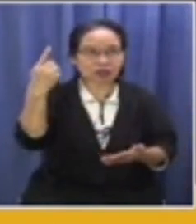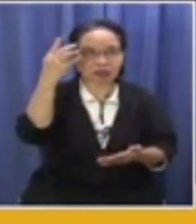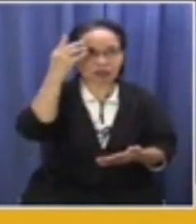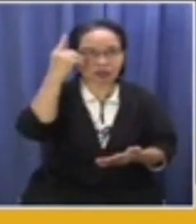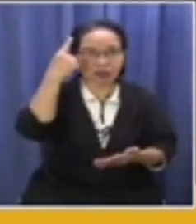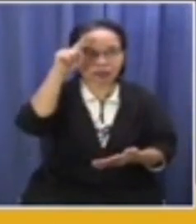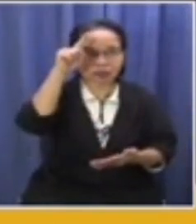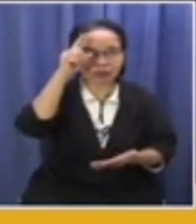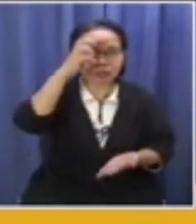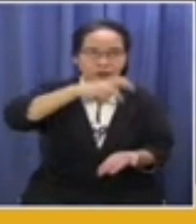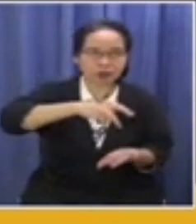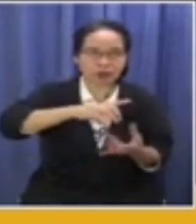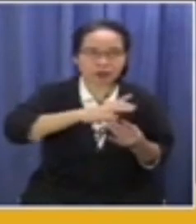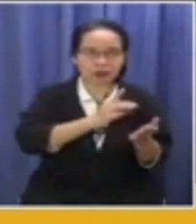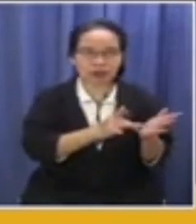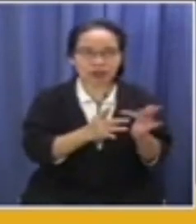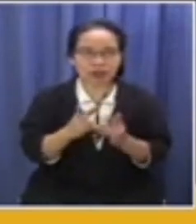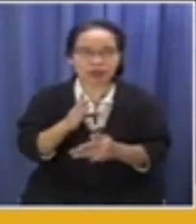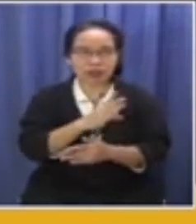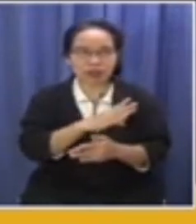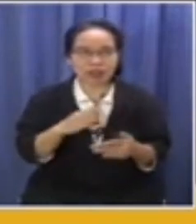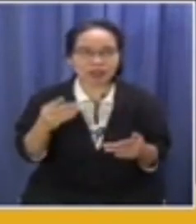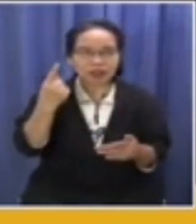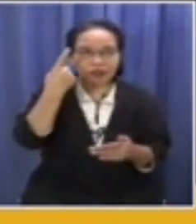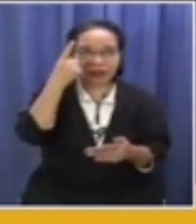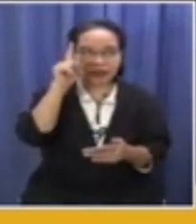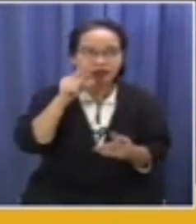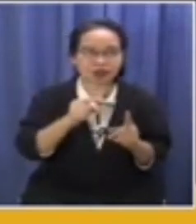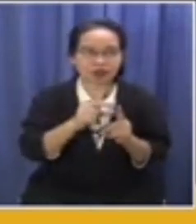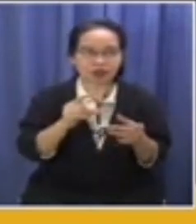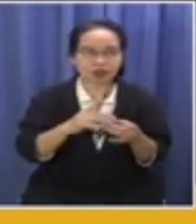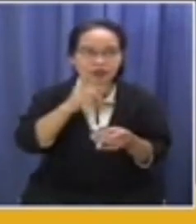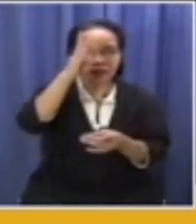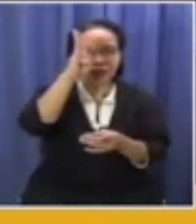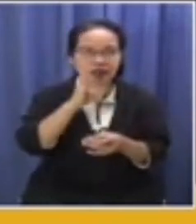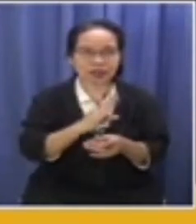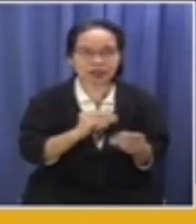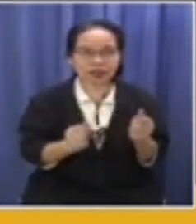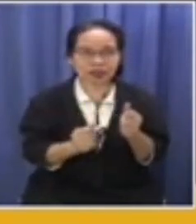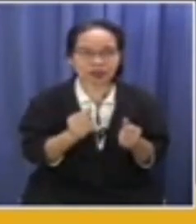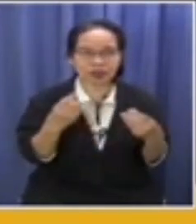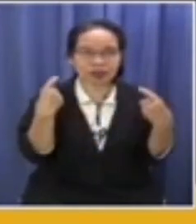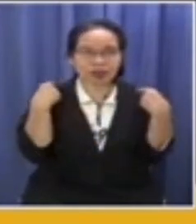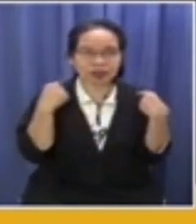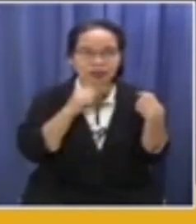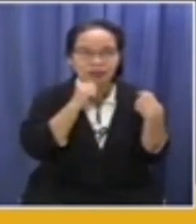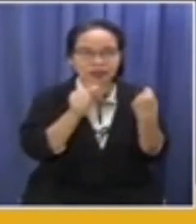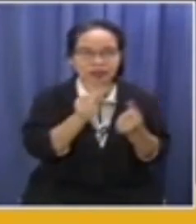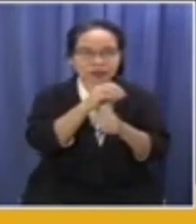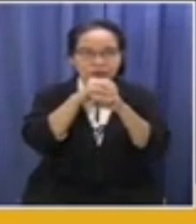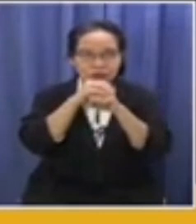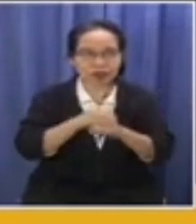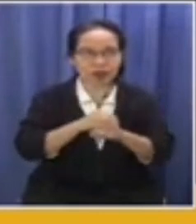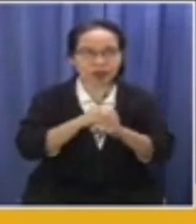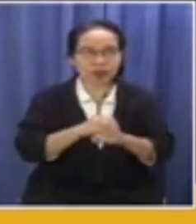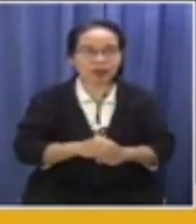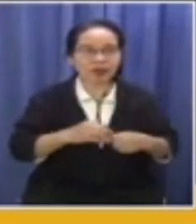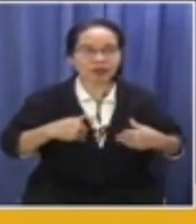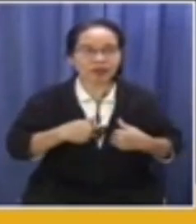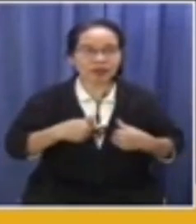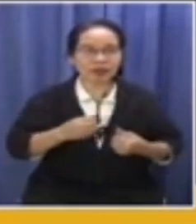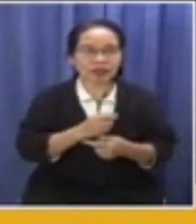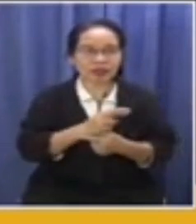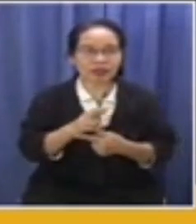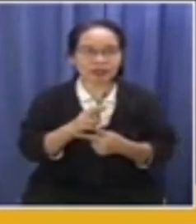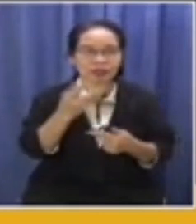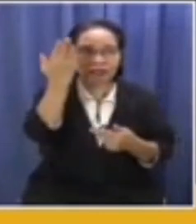ulo dahil sa patotoo ni Hesus at dahil sa salita ng Diyos at ang mga hindi sumamba sa hayop